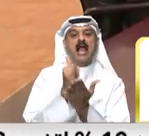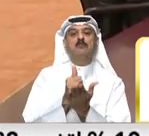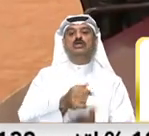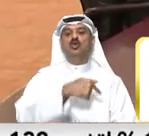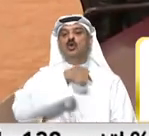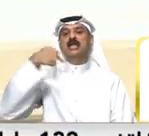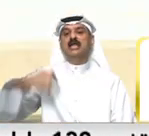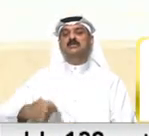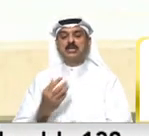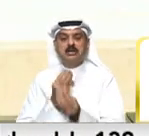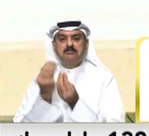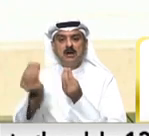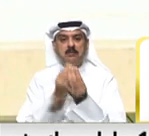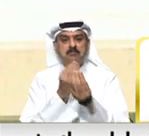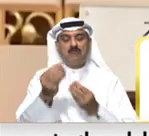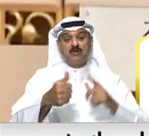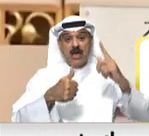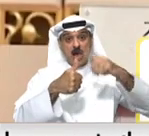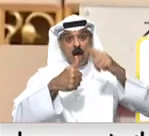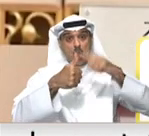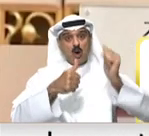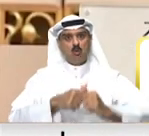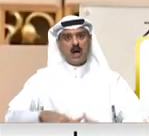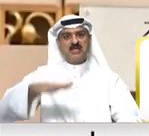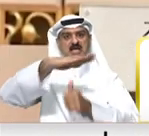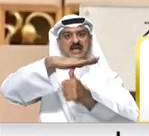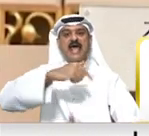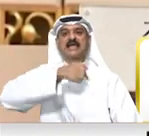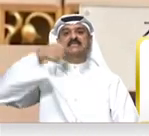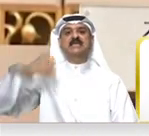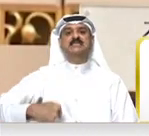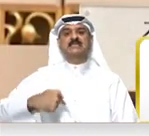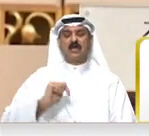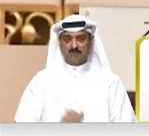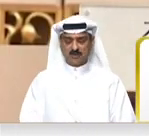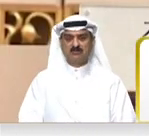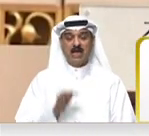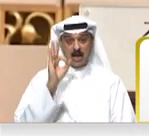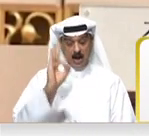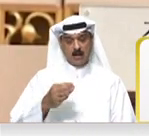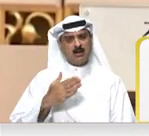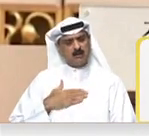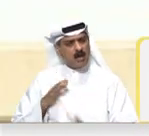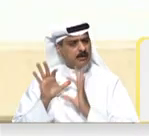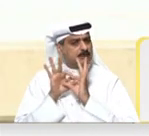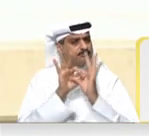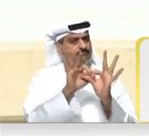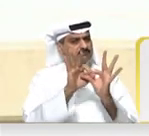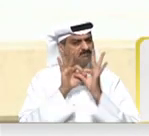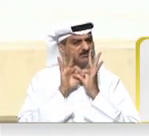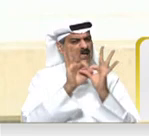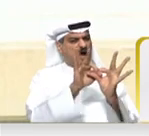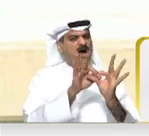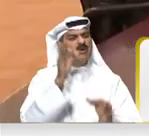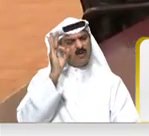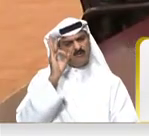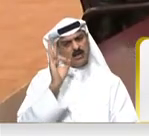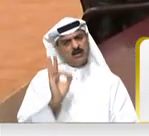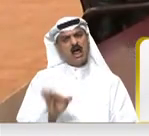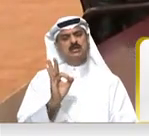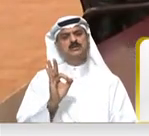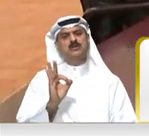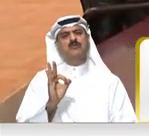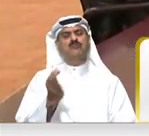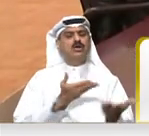الصينيين، في مقدمتهم الرئيس الصيني الذي أكد بأن العلاقات مع واشنطن يجب أن تقوم